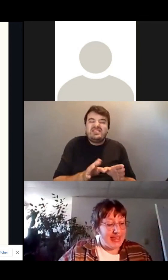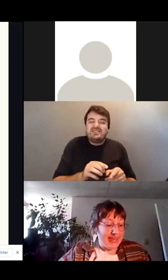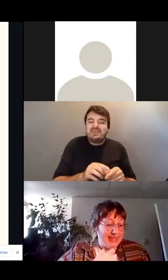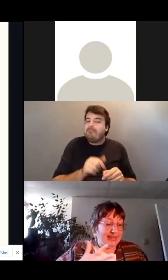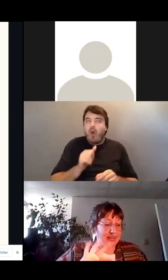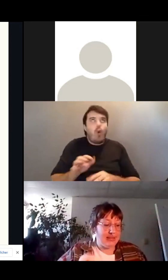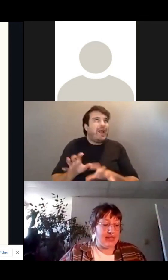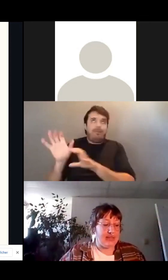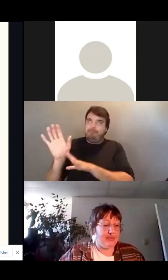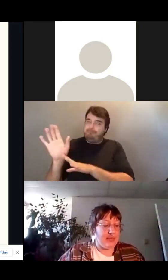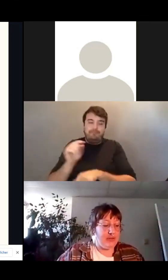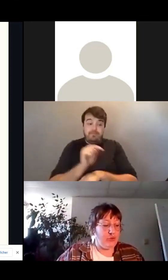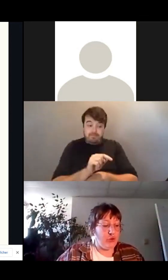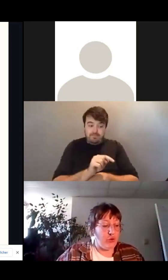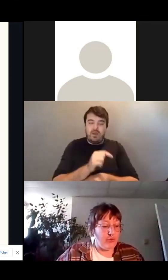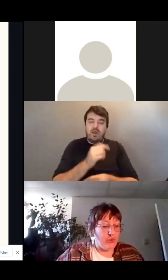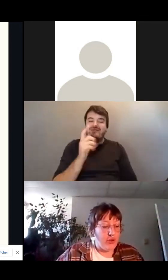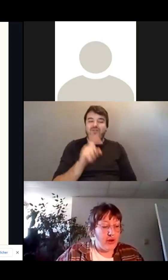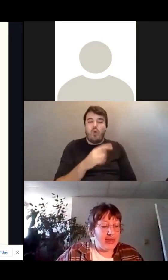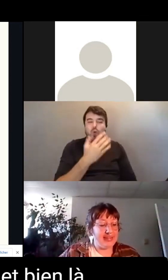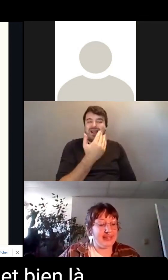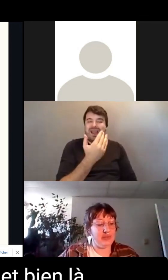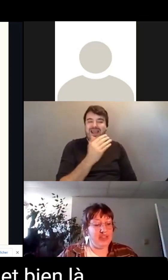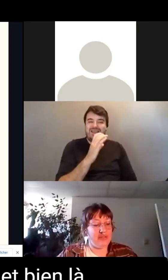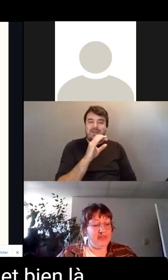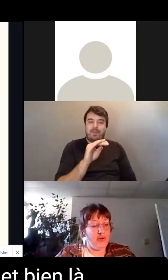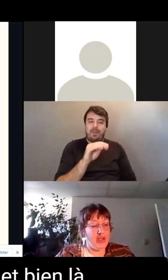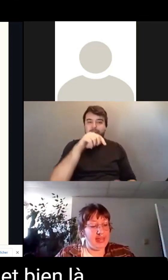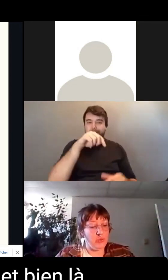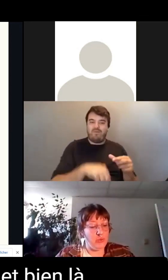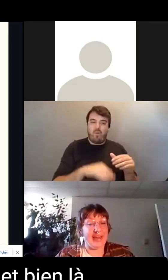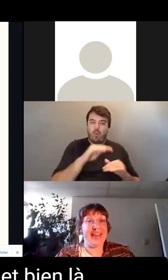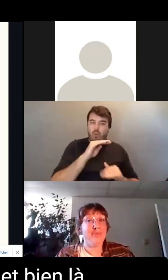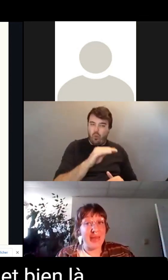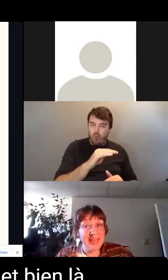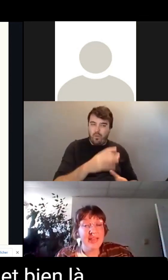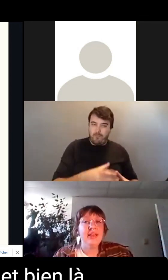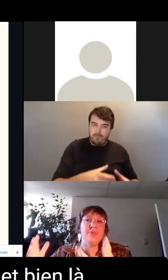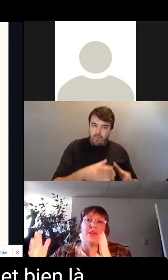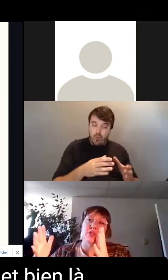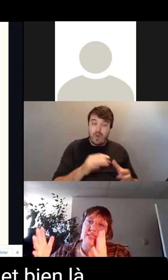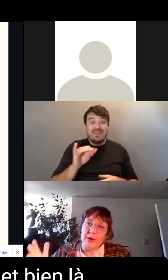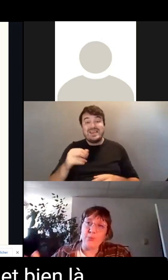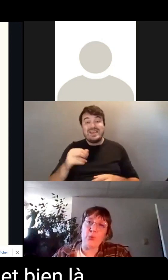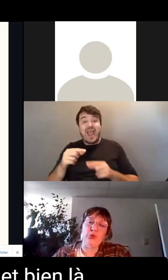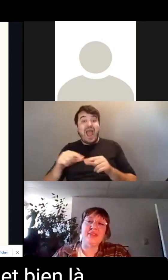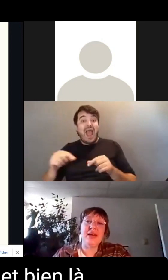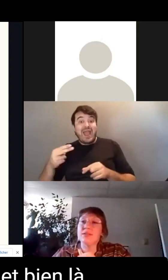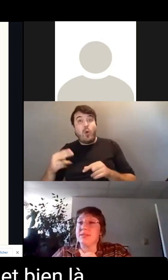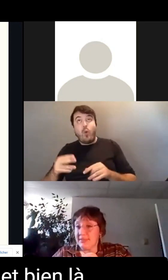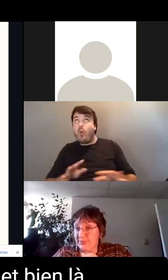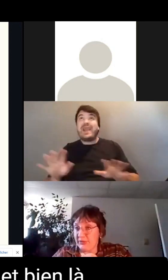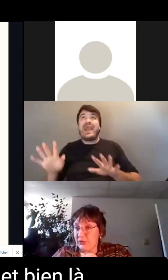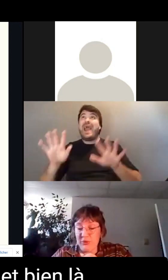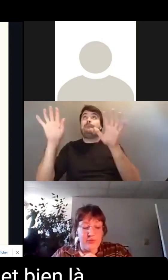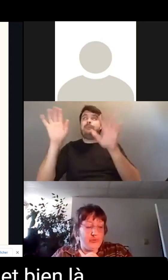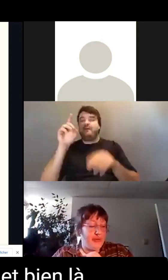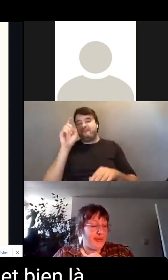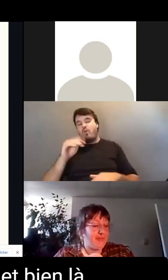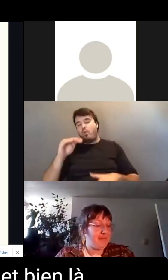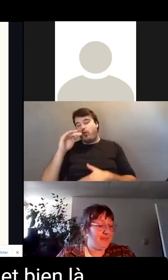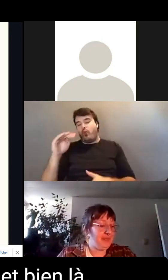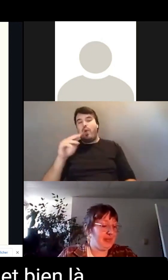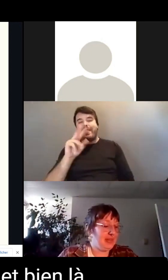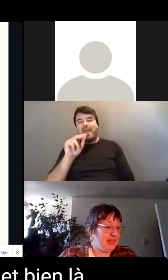c'est 15 cm de profondeur. Et si vous avez un haricot grimpant, eh bien là, ça serait un pot de 30 cm de